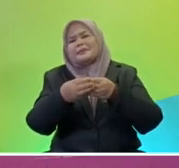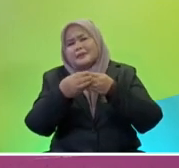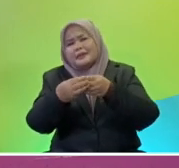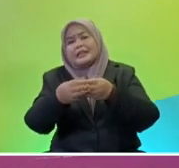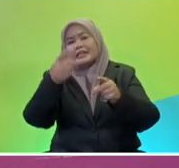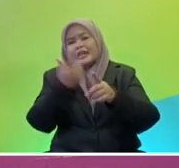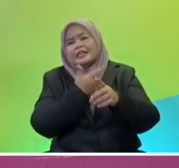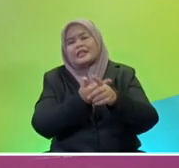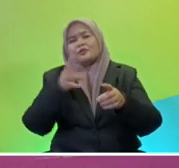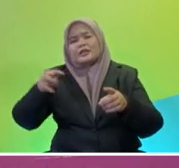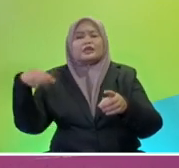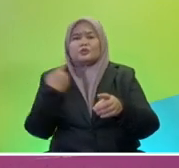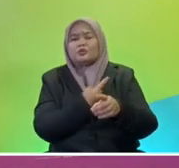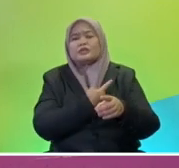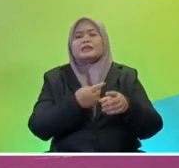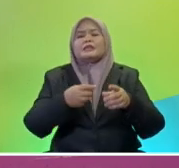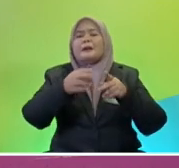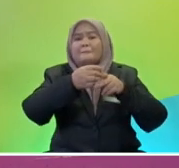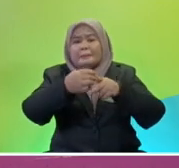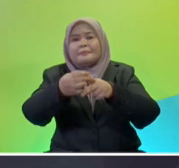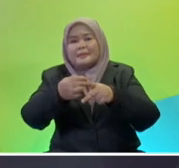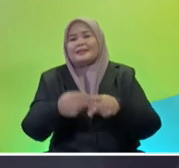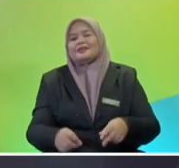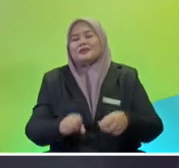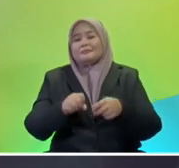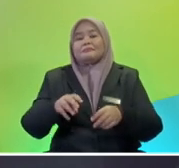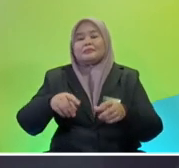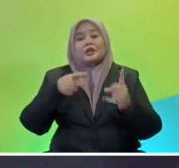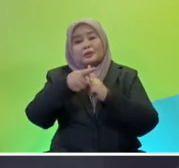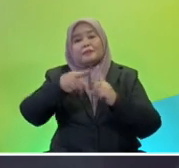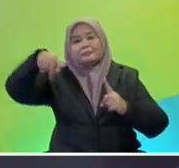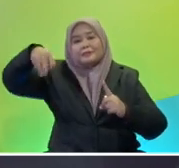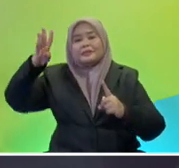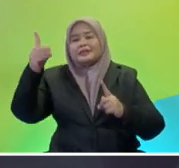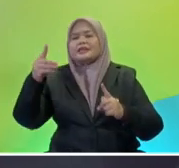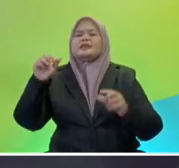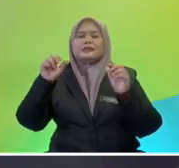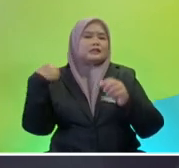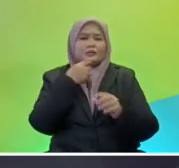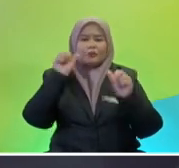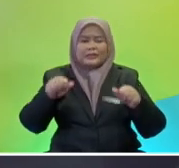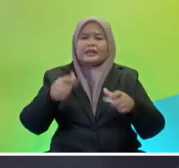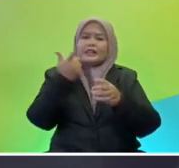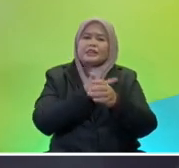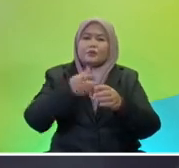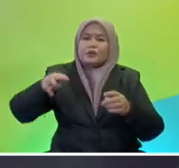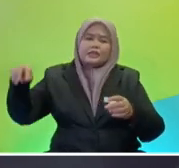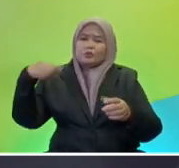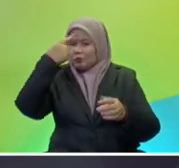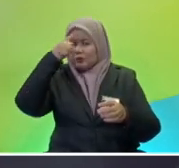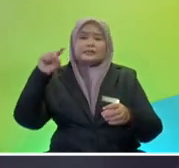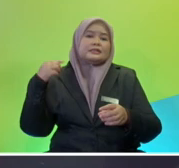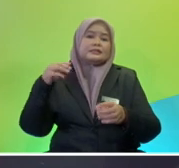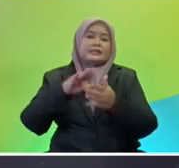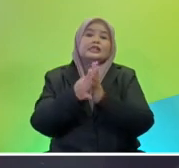kita jadi pemimpin kita jadi eee pemimpin ini bagusnya pebiji ini